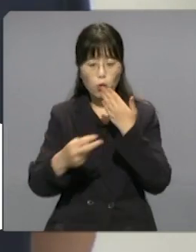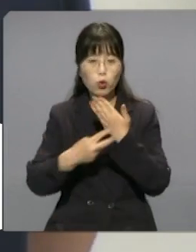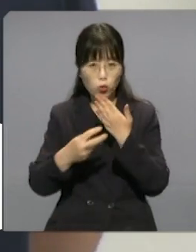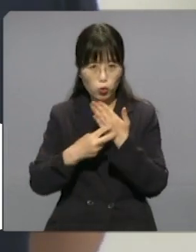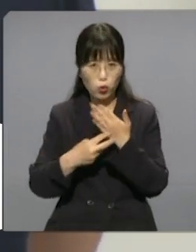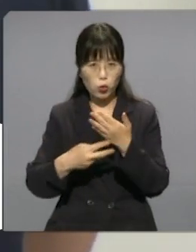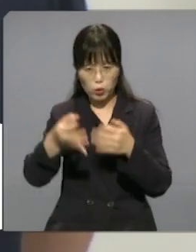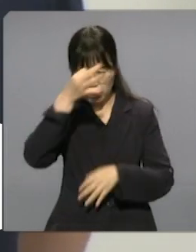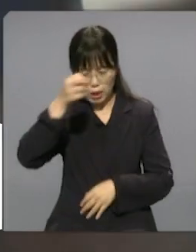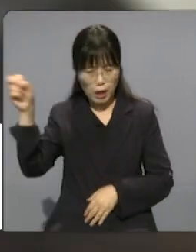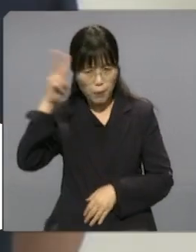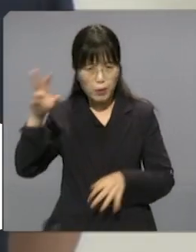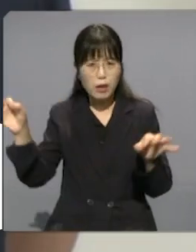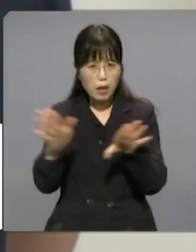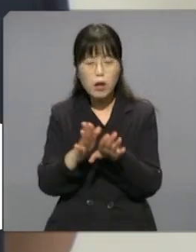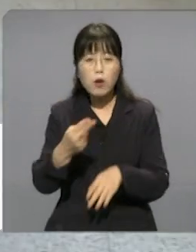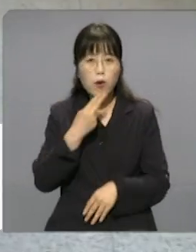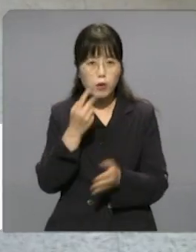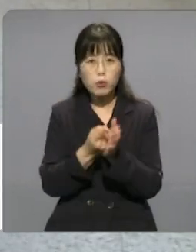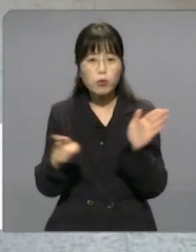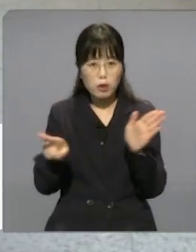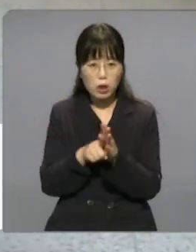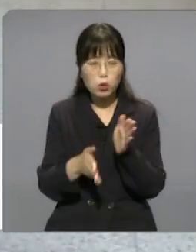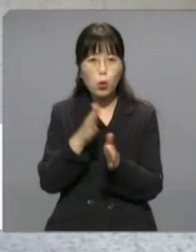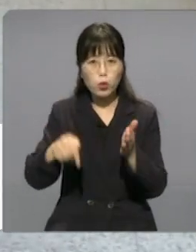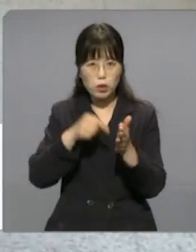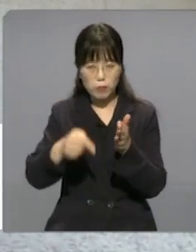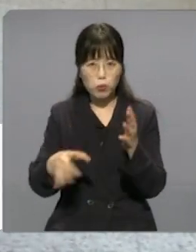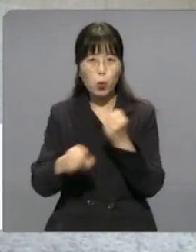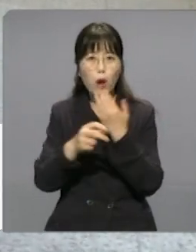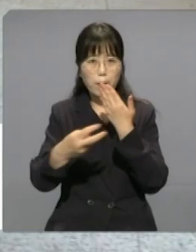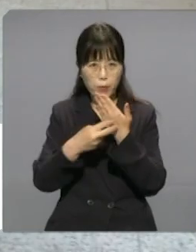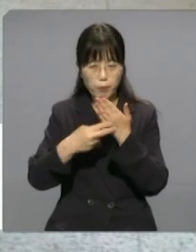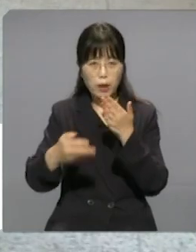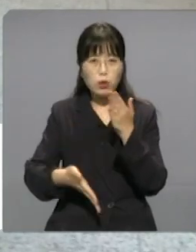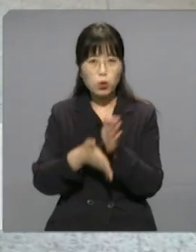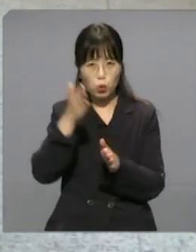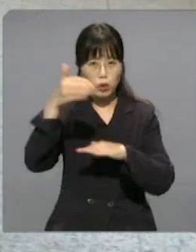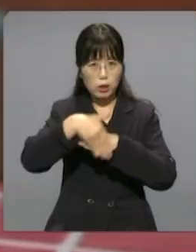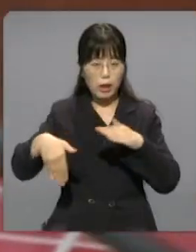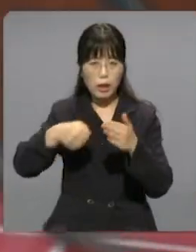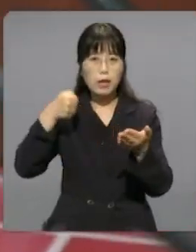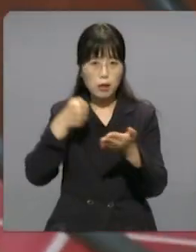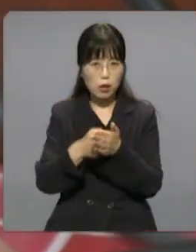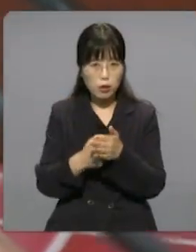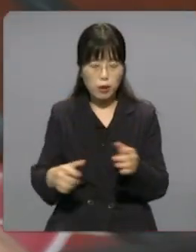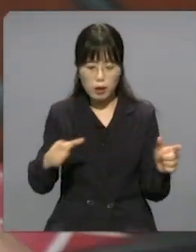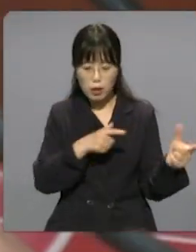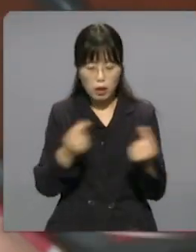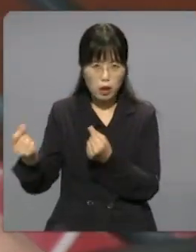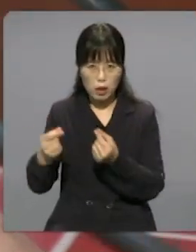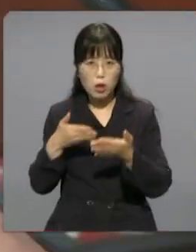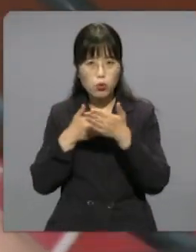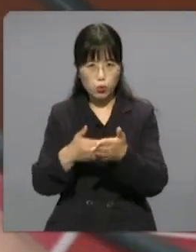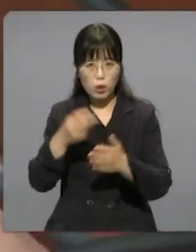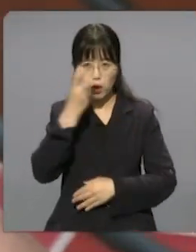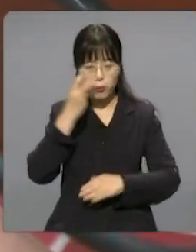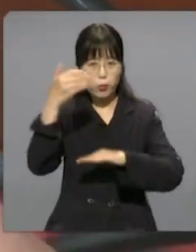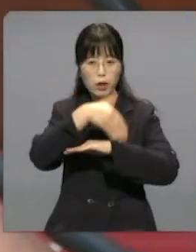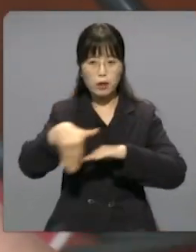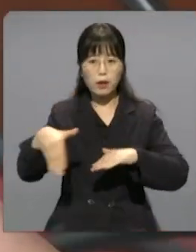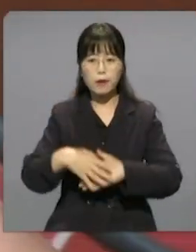공공의료 기능이 급작스럽게 없어지지 않도록 도심 종합병원의 도시계획 시설 결정을 일괄 추진하는 방안도 검토할